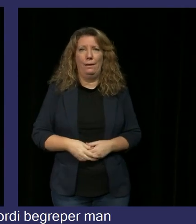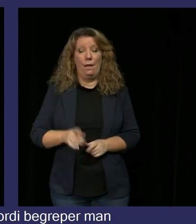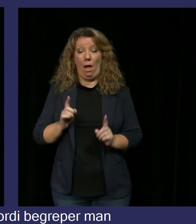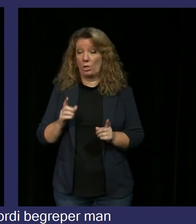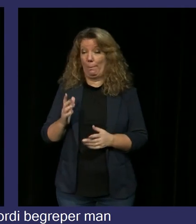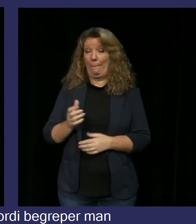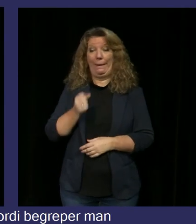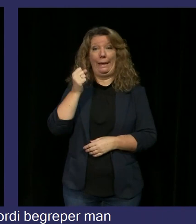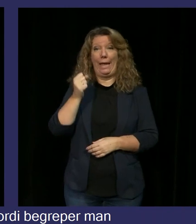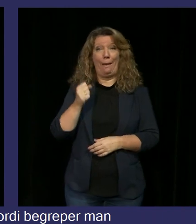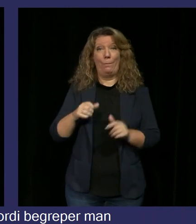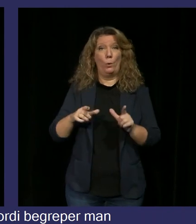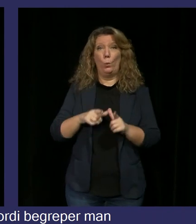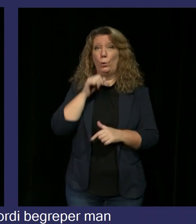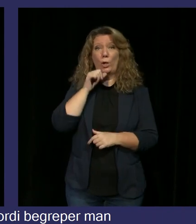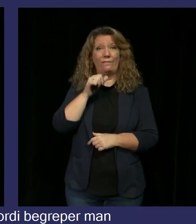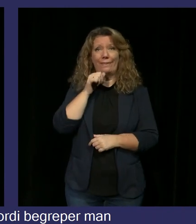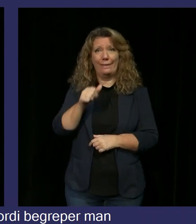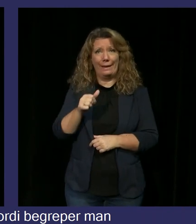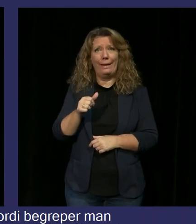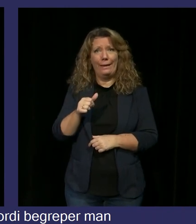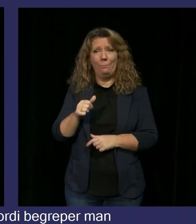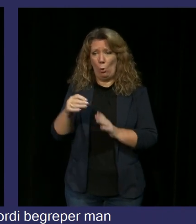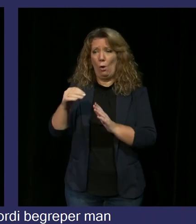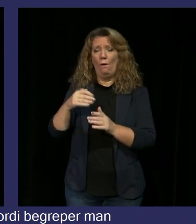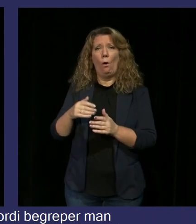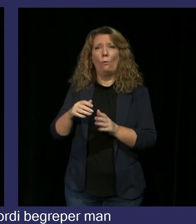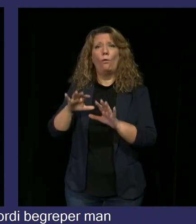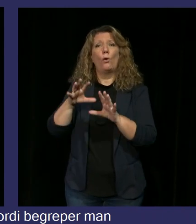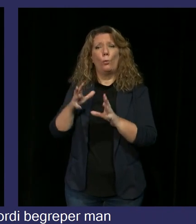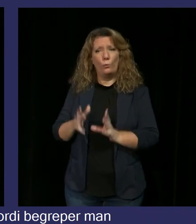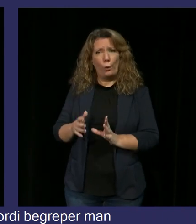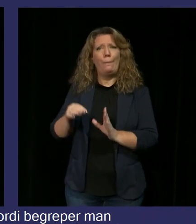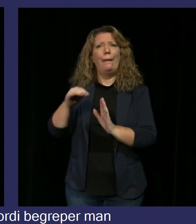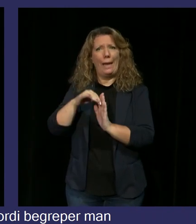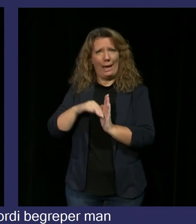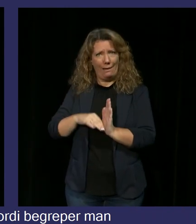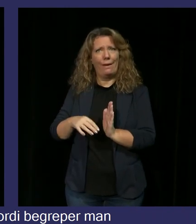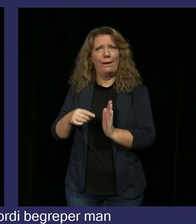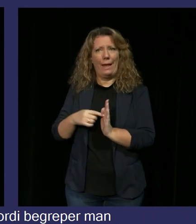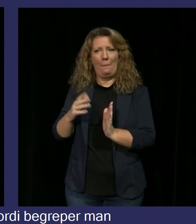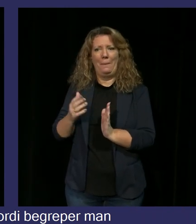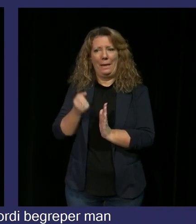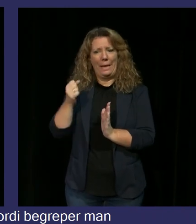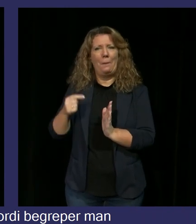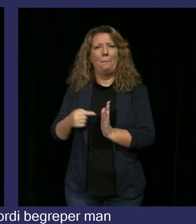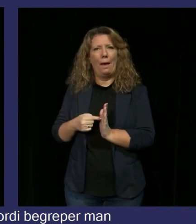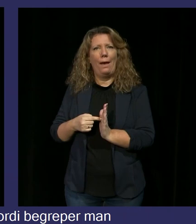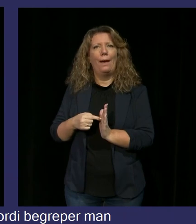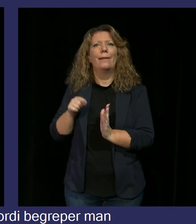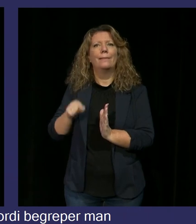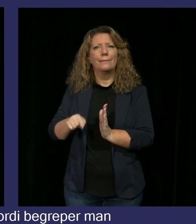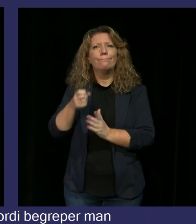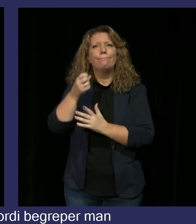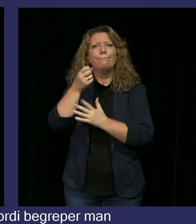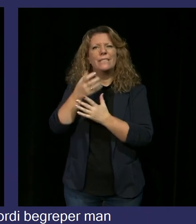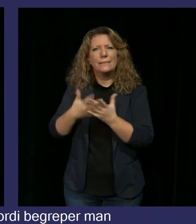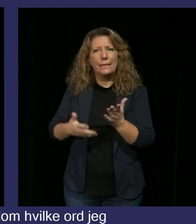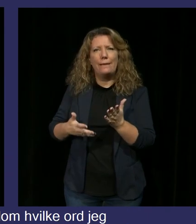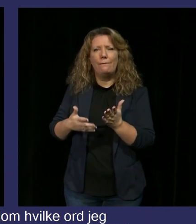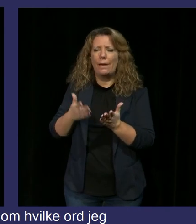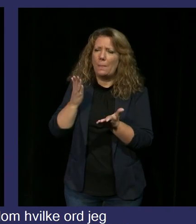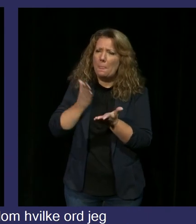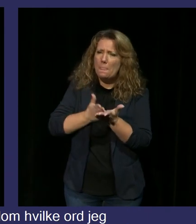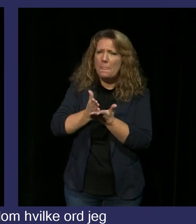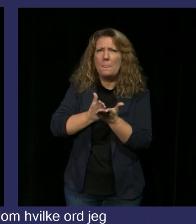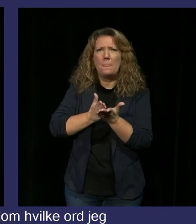det begreper man bruker til regelverksutfordring, eller altså utforming, det skal jo beskrive spesifikke tilstander.